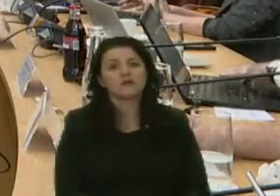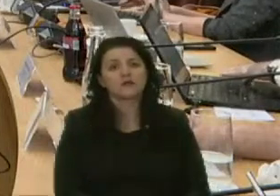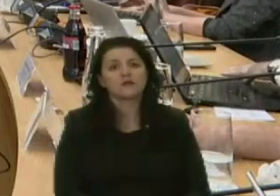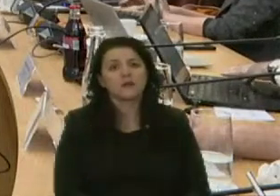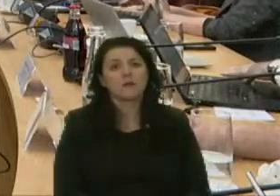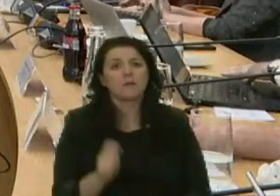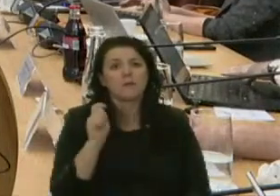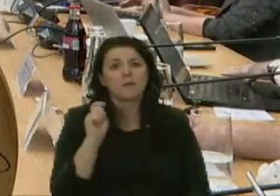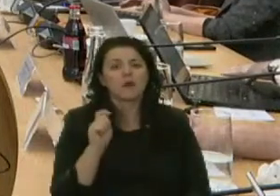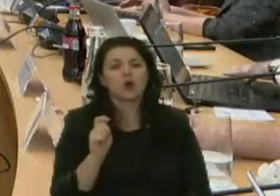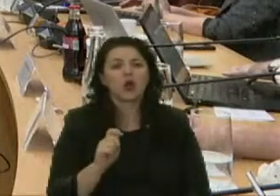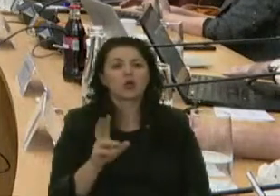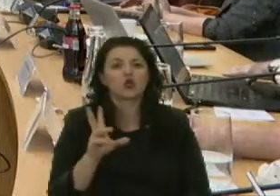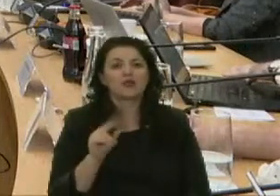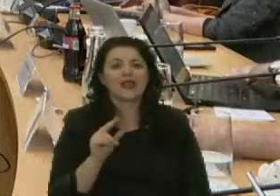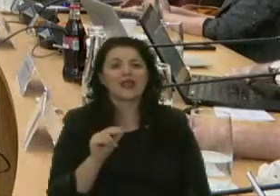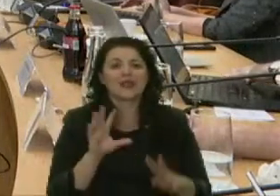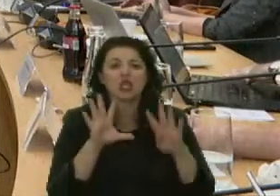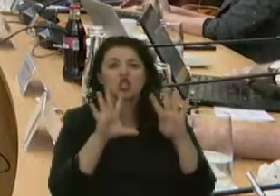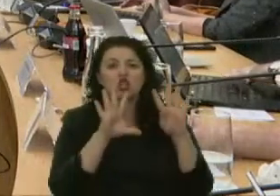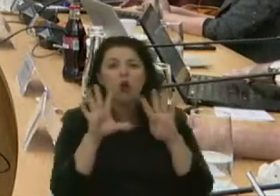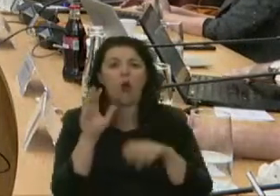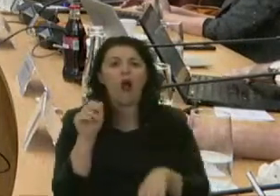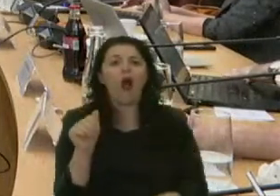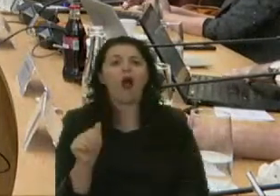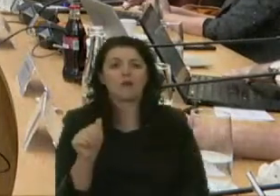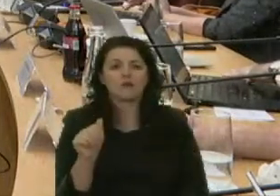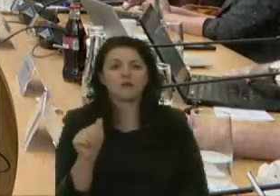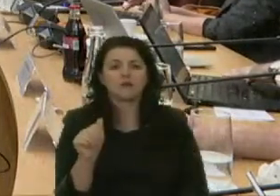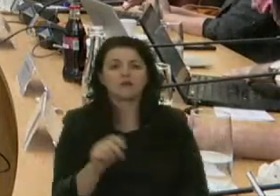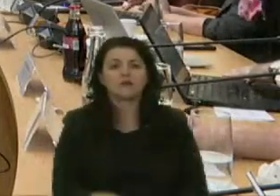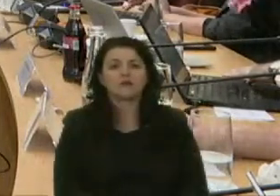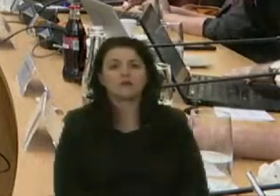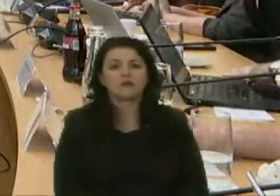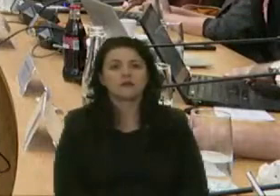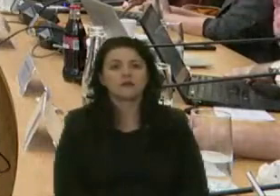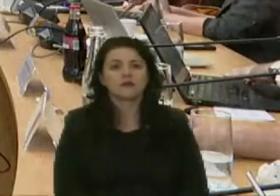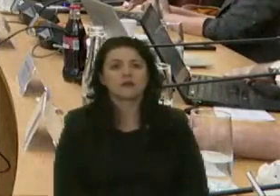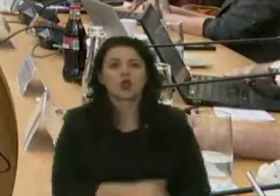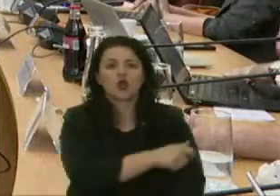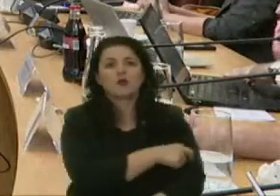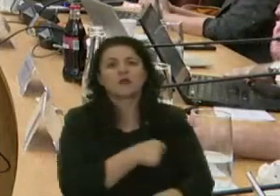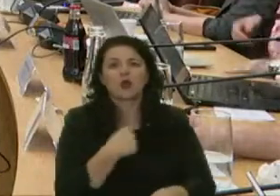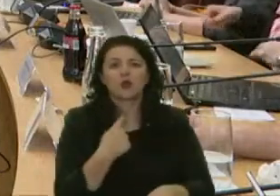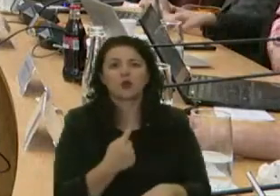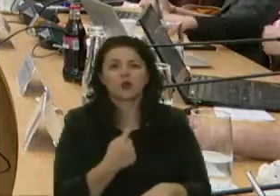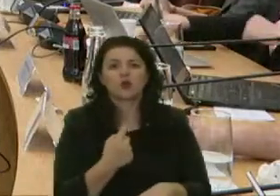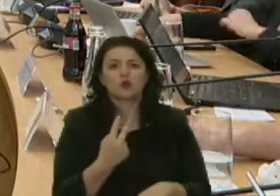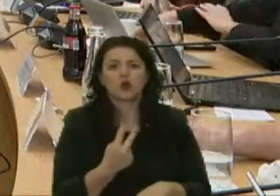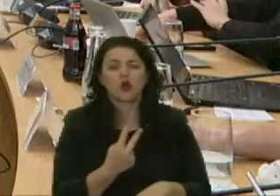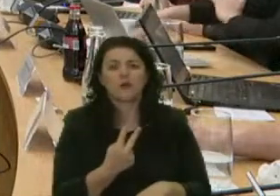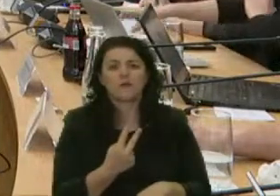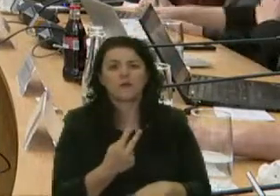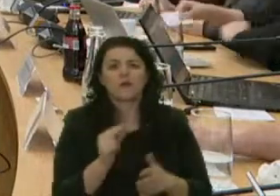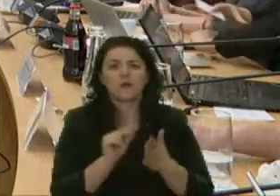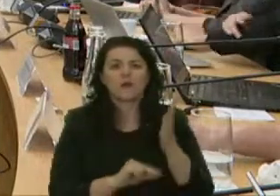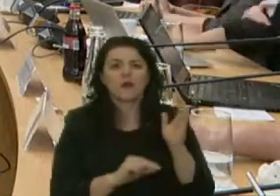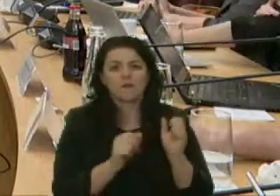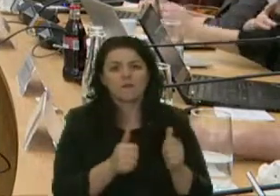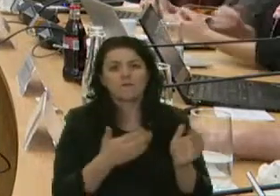numărul 39a Comisia 1 Comisia de buget aviz favorabil Comisia 2 Comisia juridică aviz favorabil supun la vot